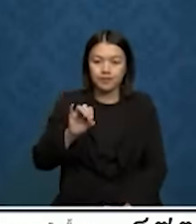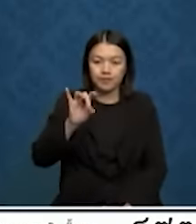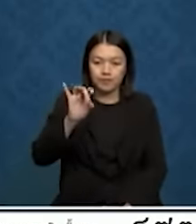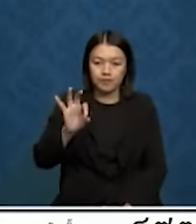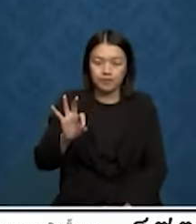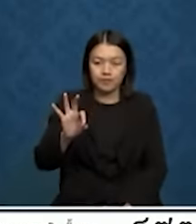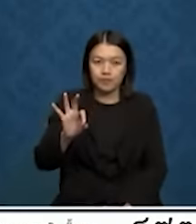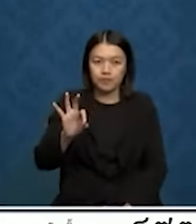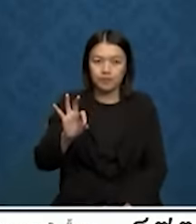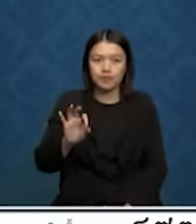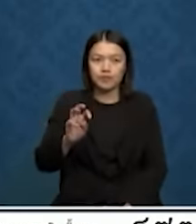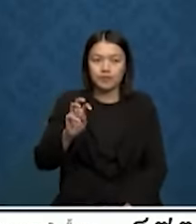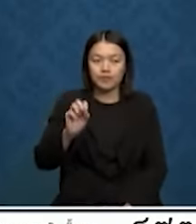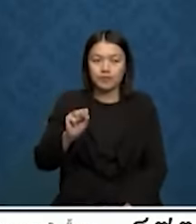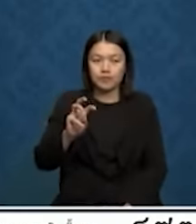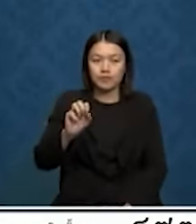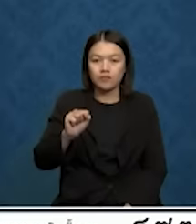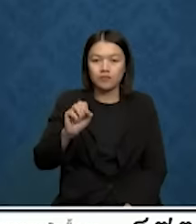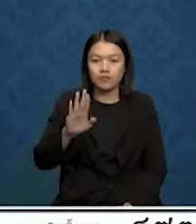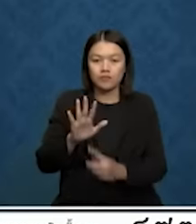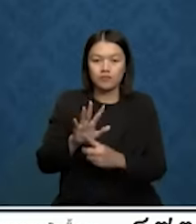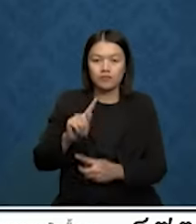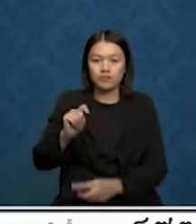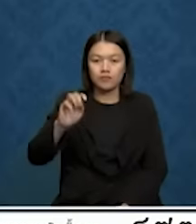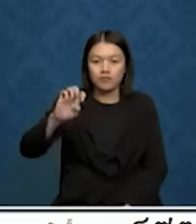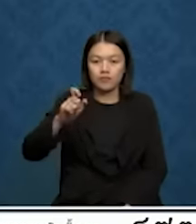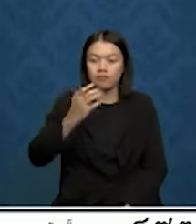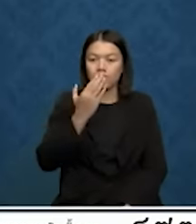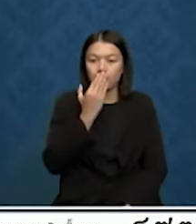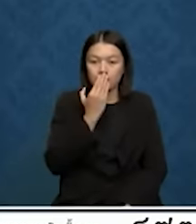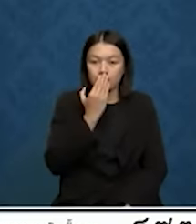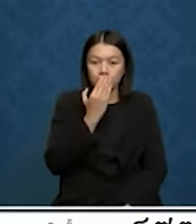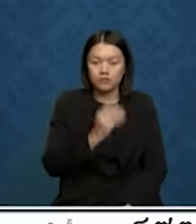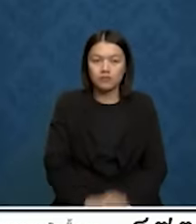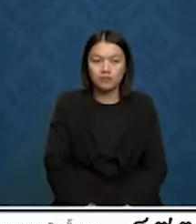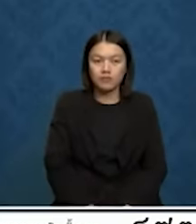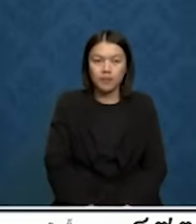389นายสมบัติยักษิน งดออกเสียงครับ